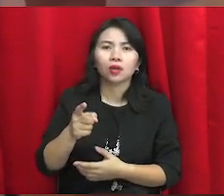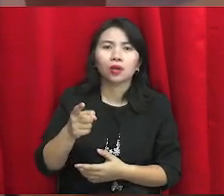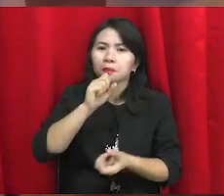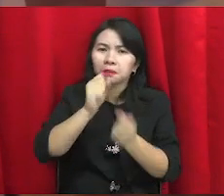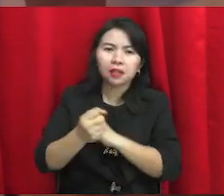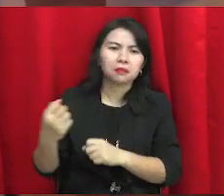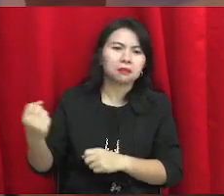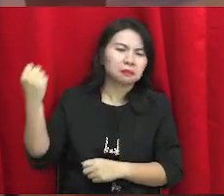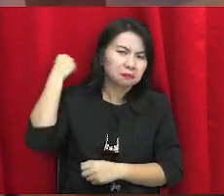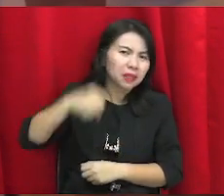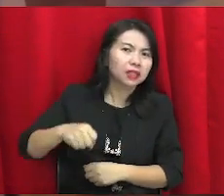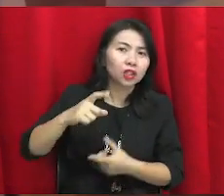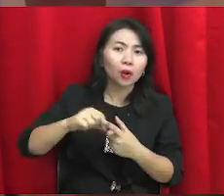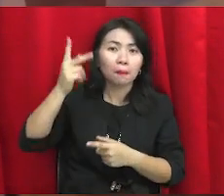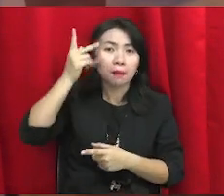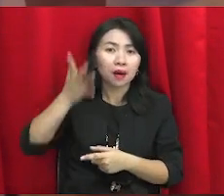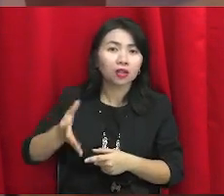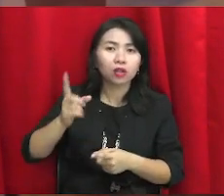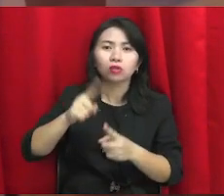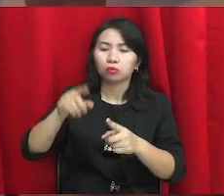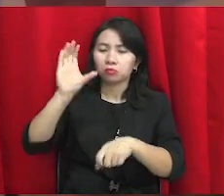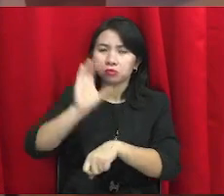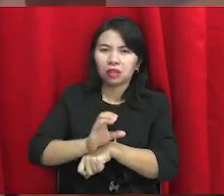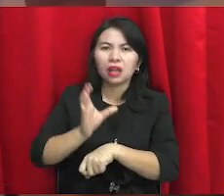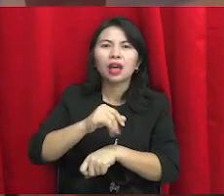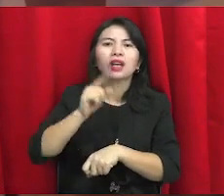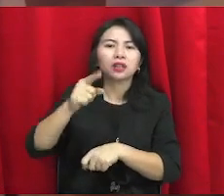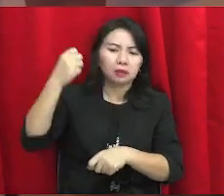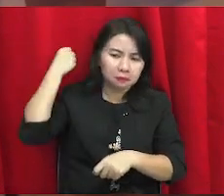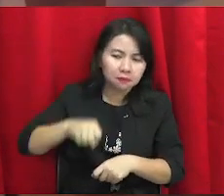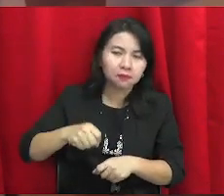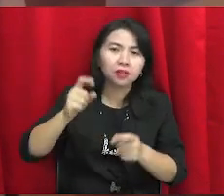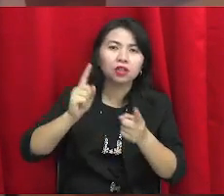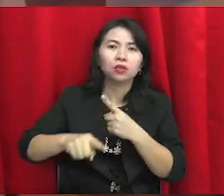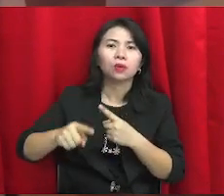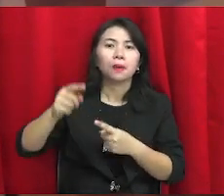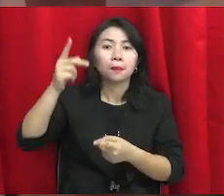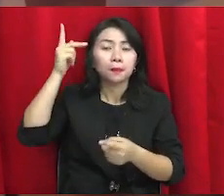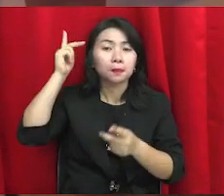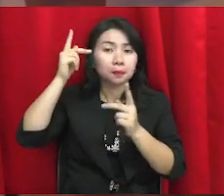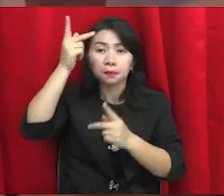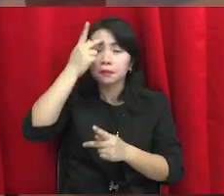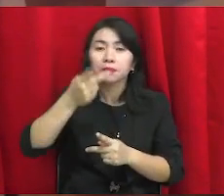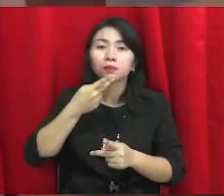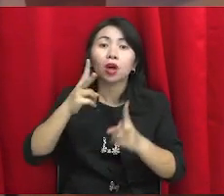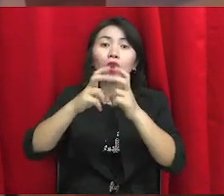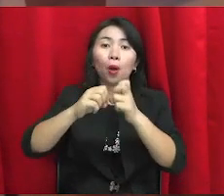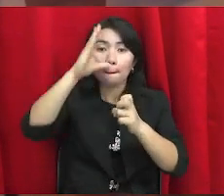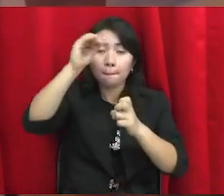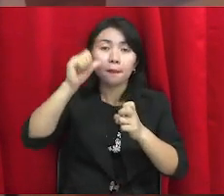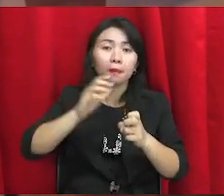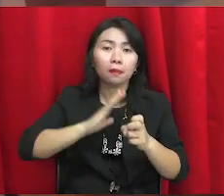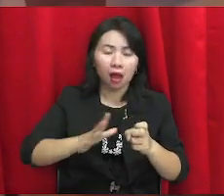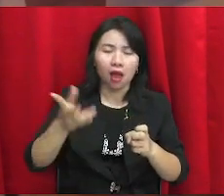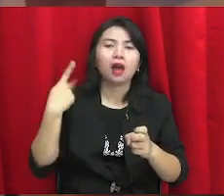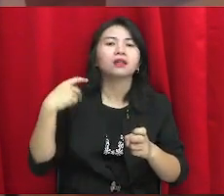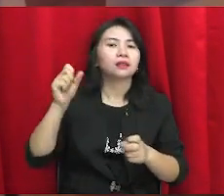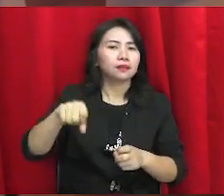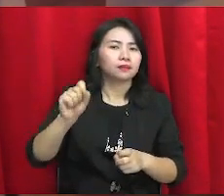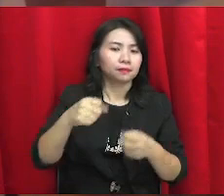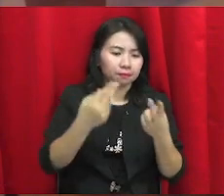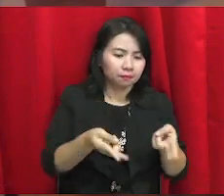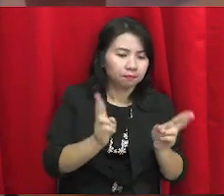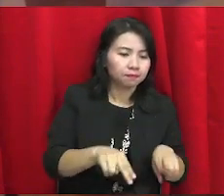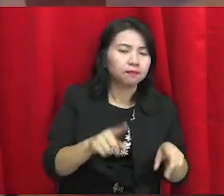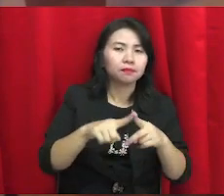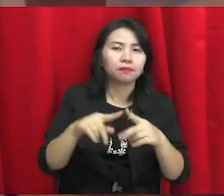na sa pastor, magre-rebelde na si pan, totoo po yan. Magre-rebelde na sa magulang. Totoo yan. Magbabae, maglalaki, may yes, kasong ganyan. Yes, sir. Totoo